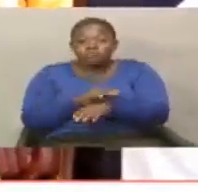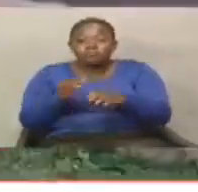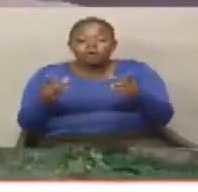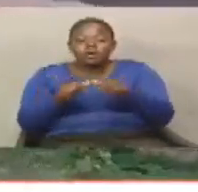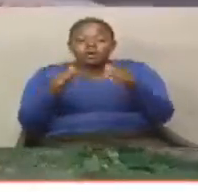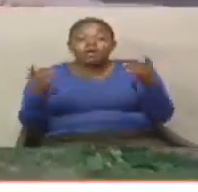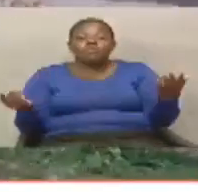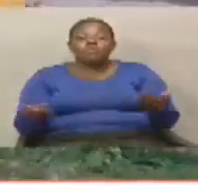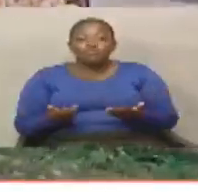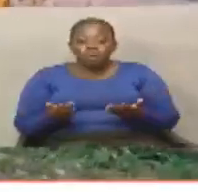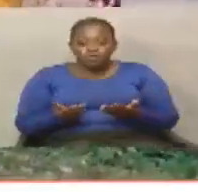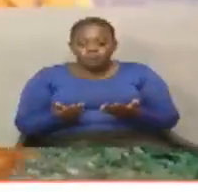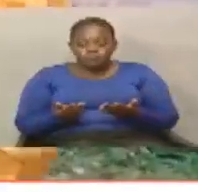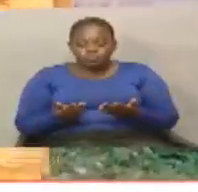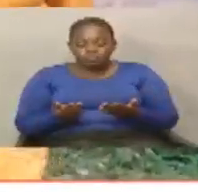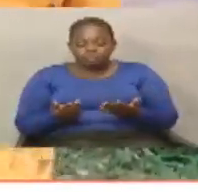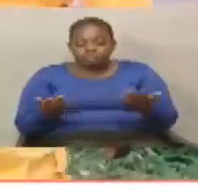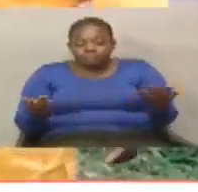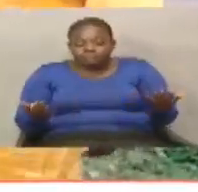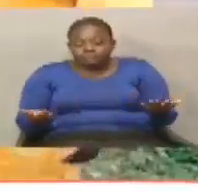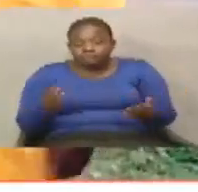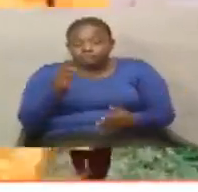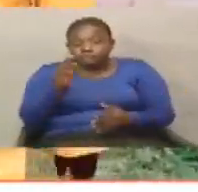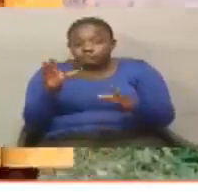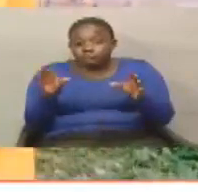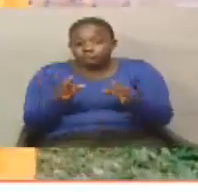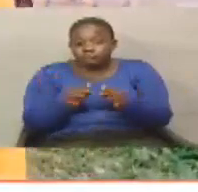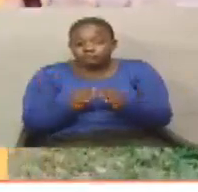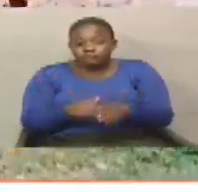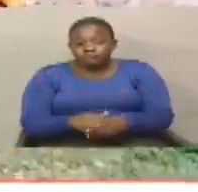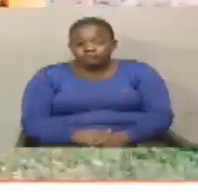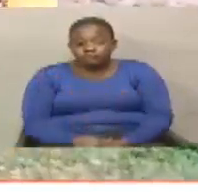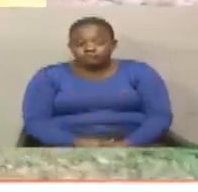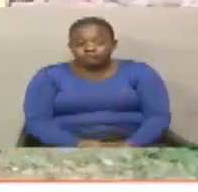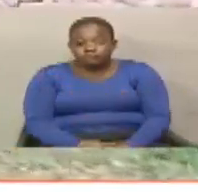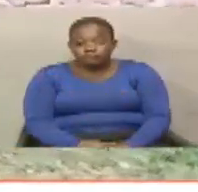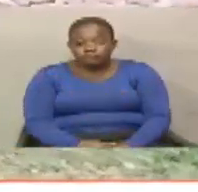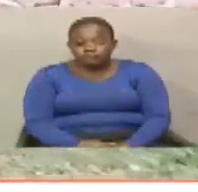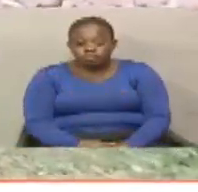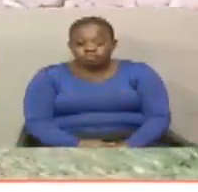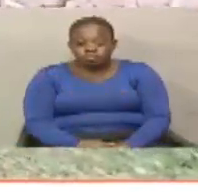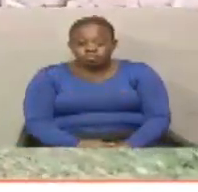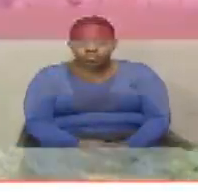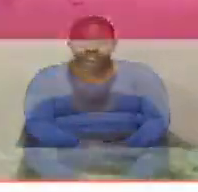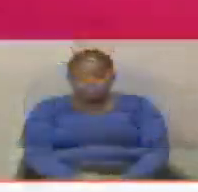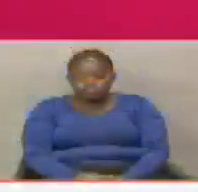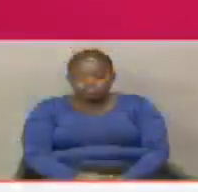biri luddawa. Fibi Nnaabagereka ne Musa Kabogoza be bakusakidde eggulire lino ku Bukedde TV.